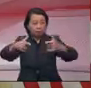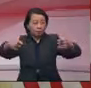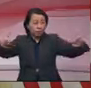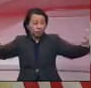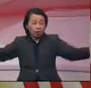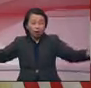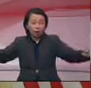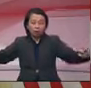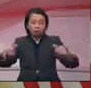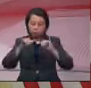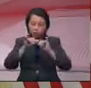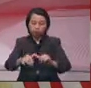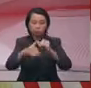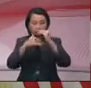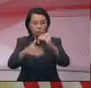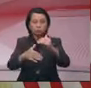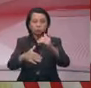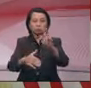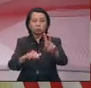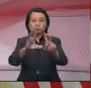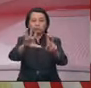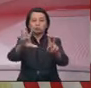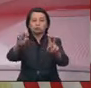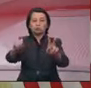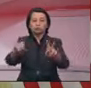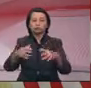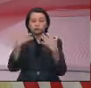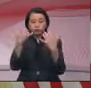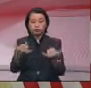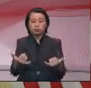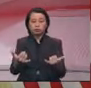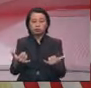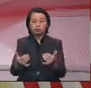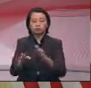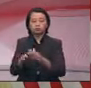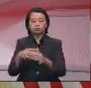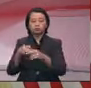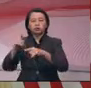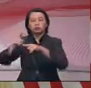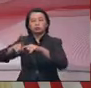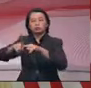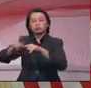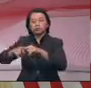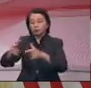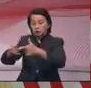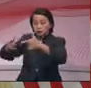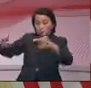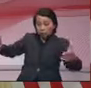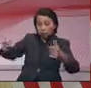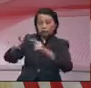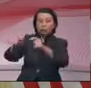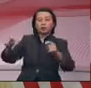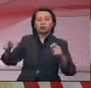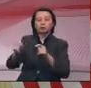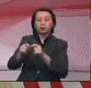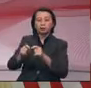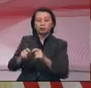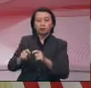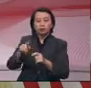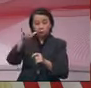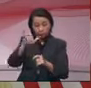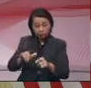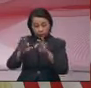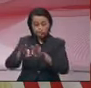kawasan tersebut, masih lagi 250. Sekarang berdasarkan keluasan tempat, as long